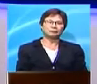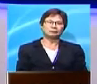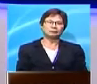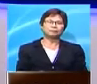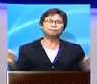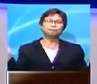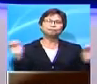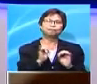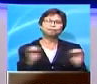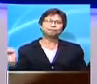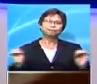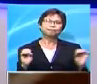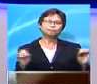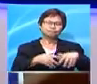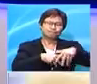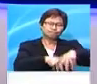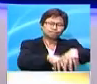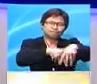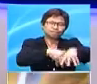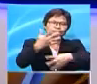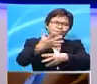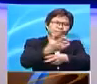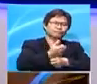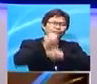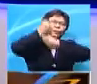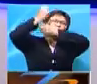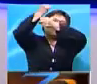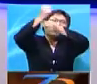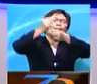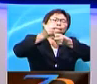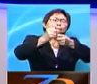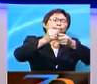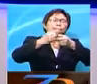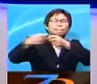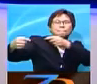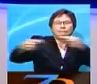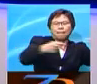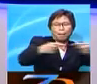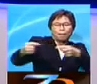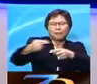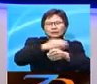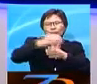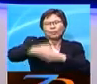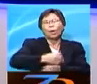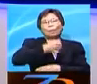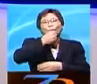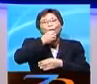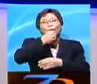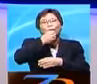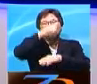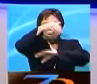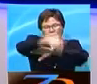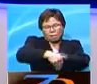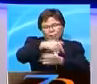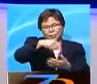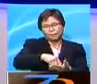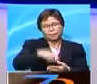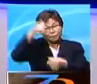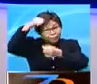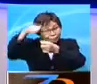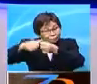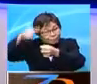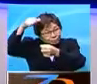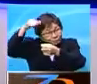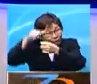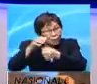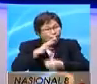husinada sebarang perarak bagi meran kemenangan bertand Rasmi dibuat malam ini peringatan